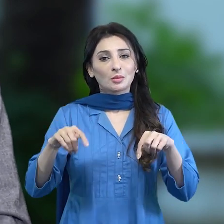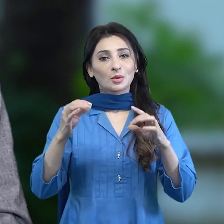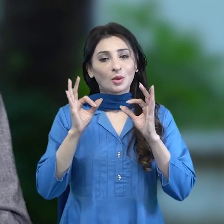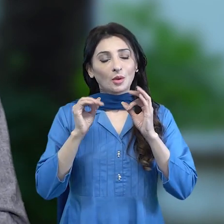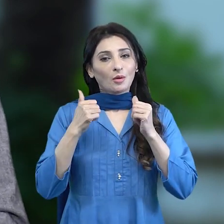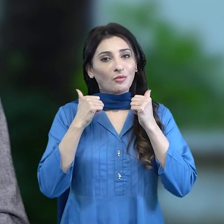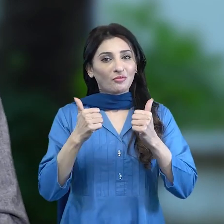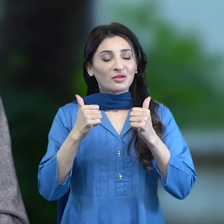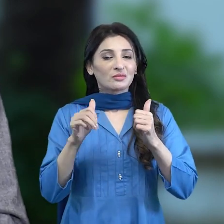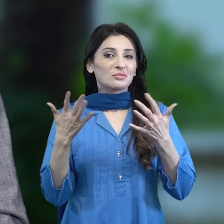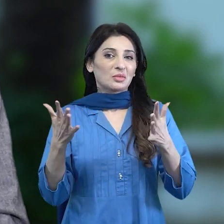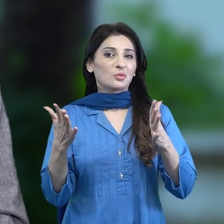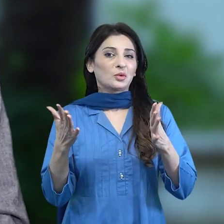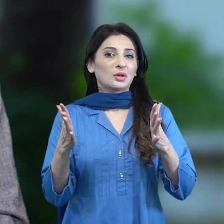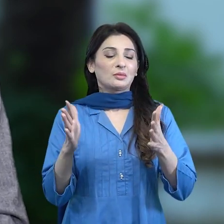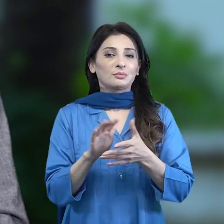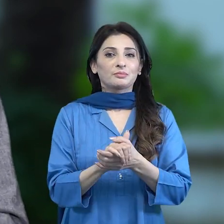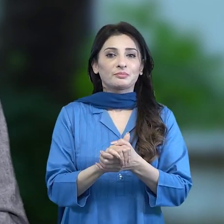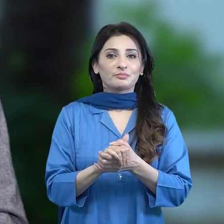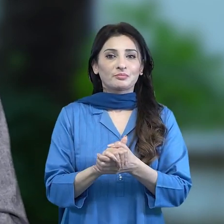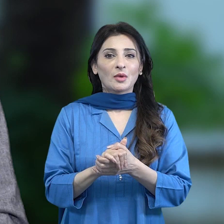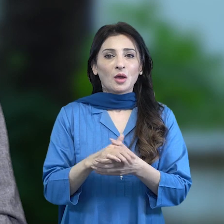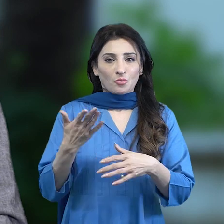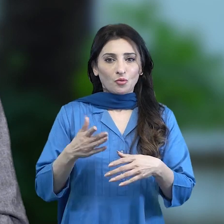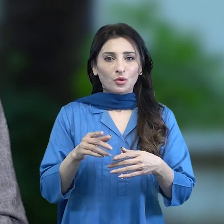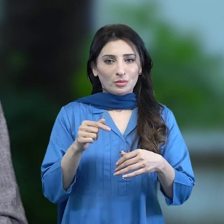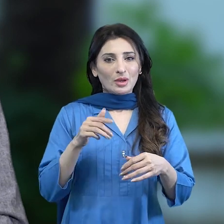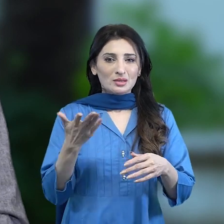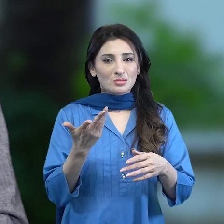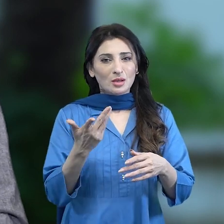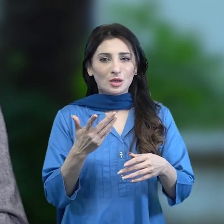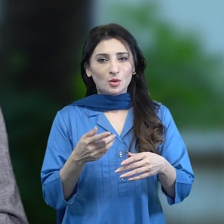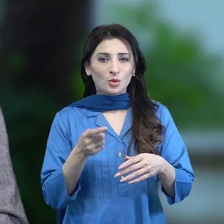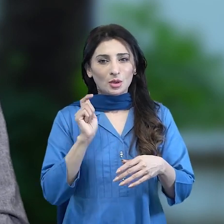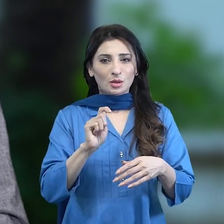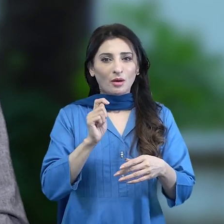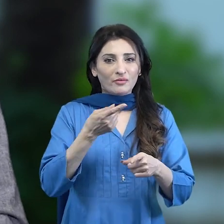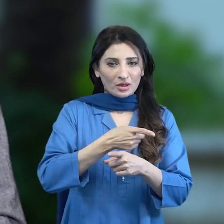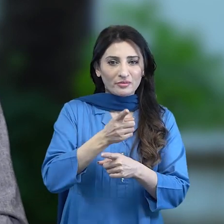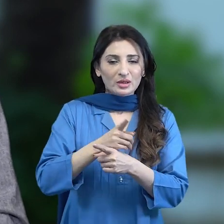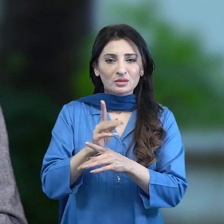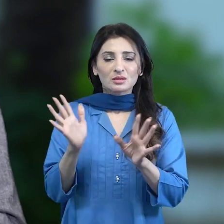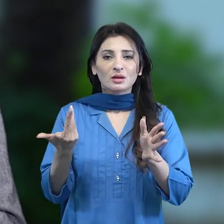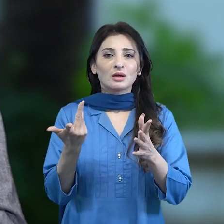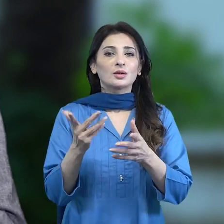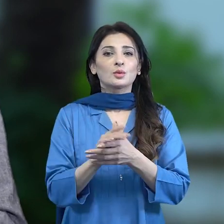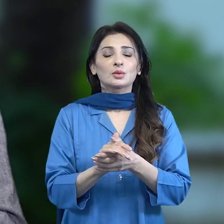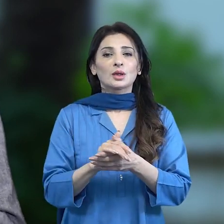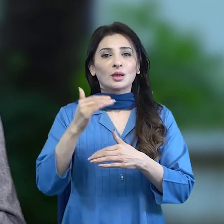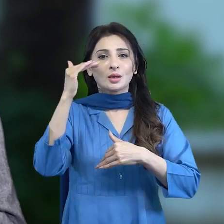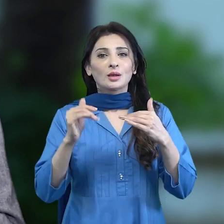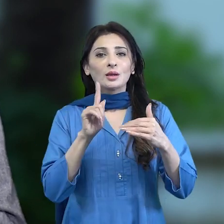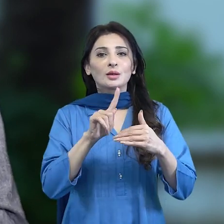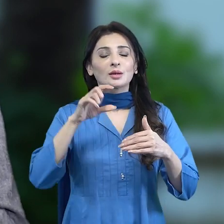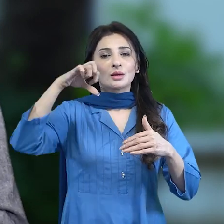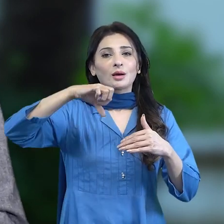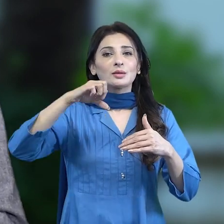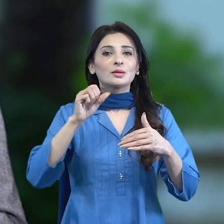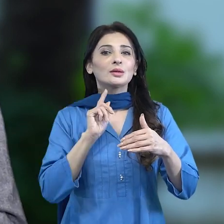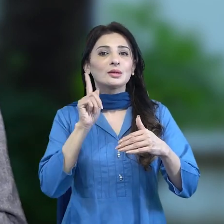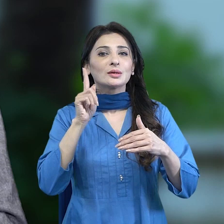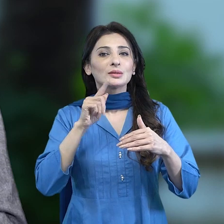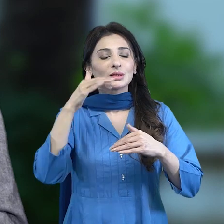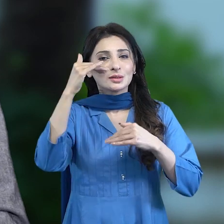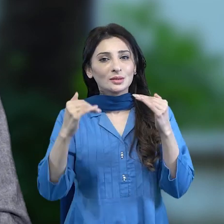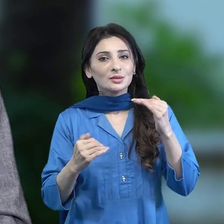करते। उनकी स्किल फ़िटनेस पे काम चल रहा होता है। इवन जो हमारी नेशनल अंडर 16, अंडर 19 या 18 की टीम्स हैं वो